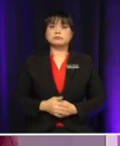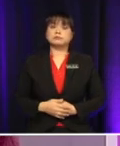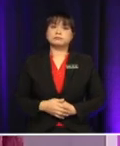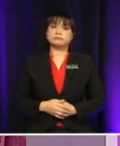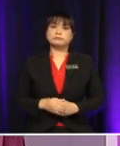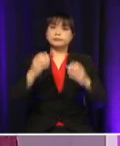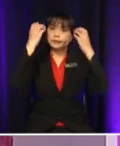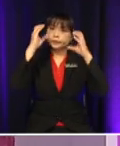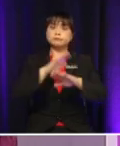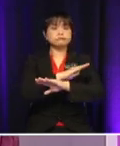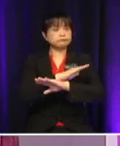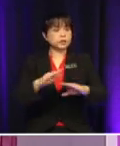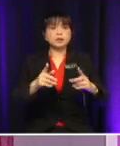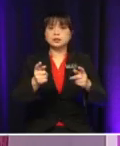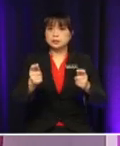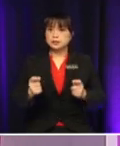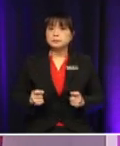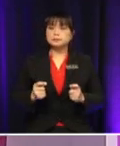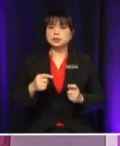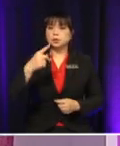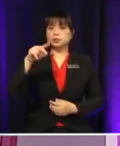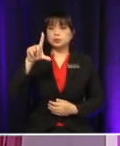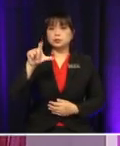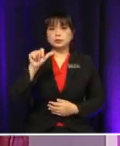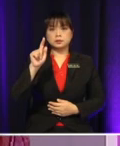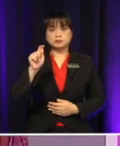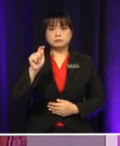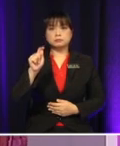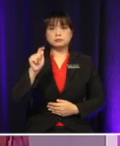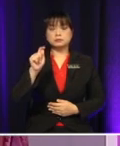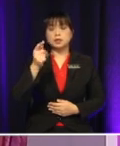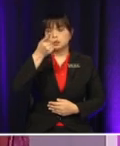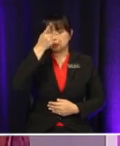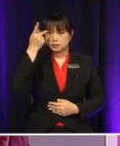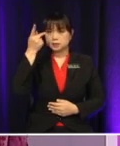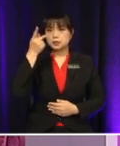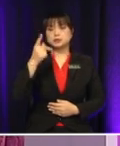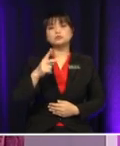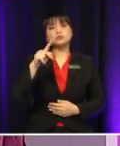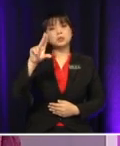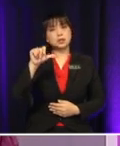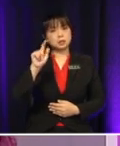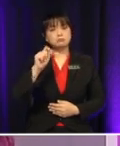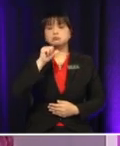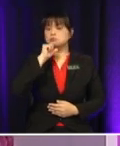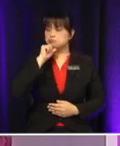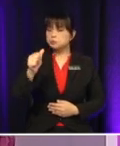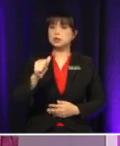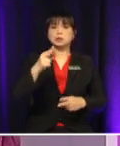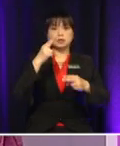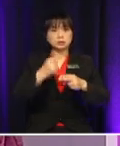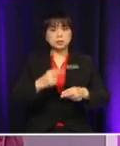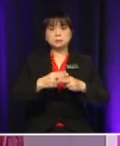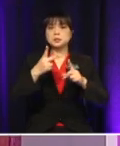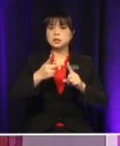karena gulat itu bukan nama yang khusus untuk alam itu itu adalah nama yang kita Panggil